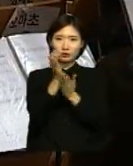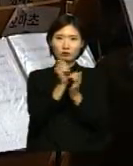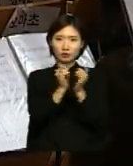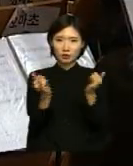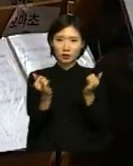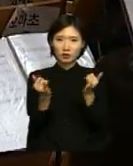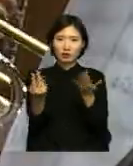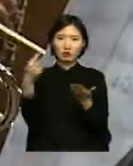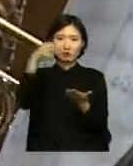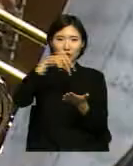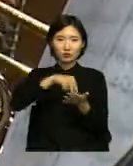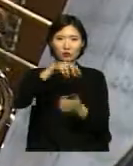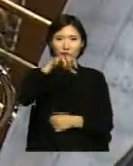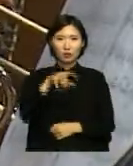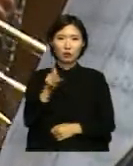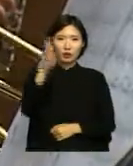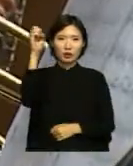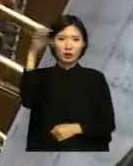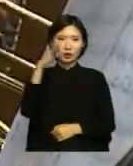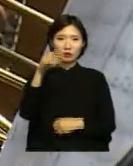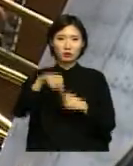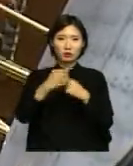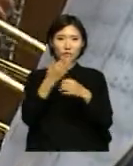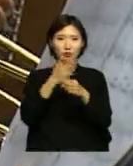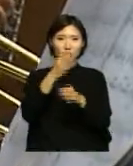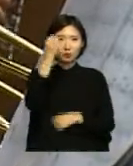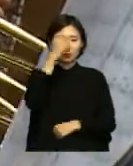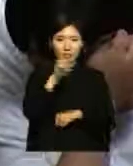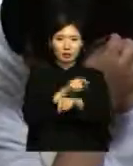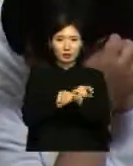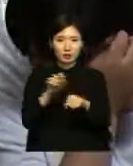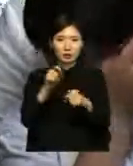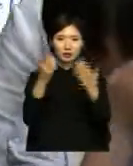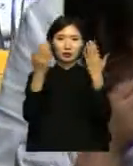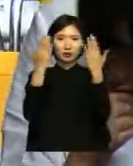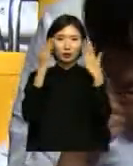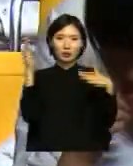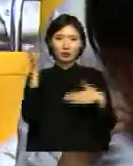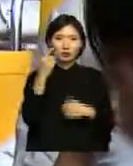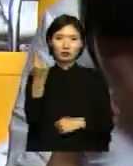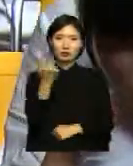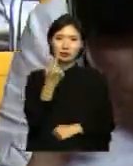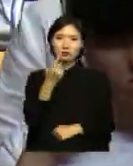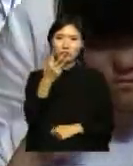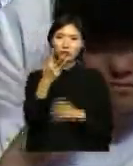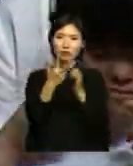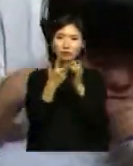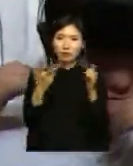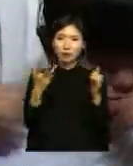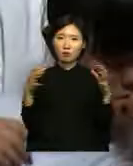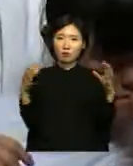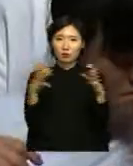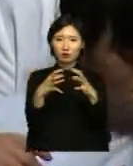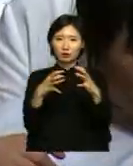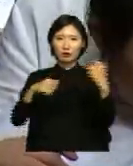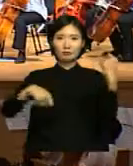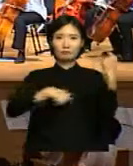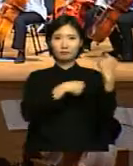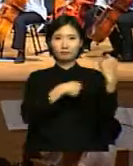무대에 고양시 초, 중, 고등학교와 특수학교 학생 1,008명이 모여 하나의 선율을